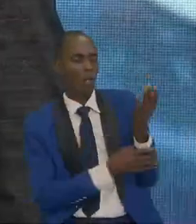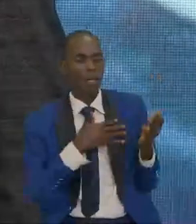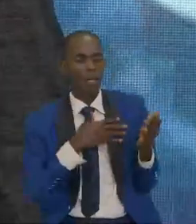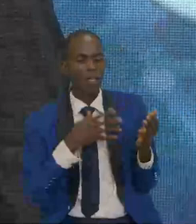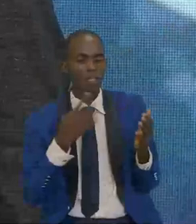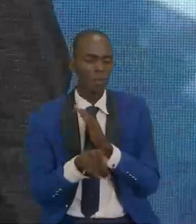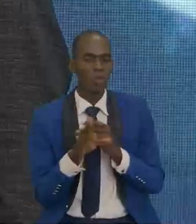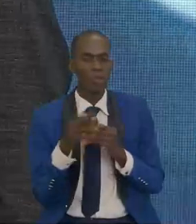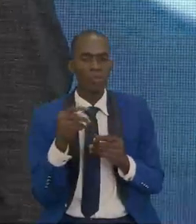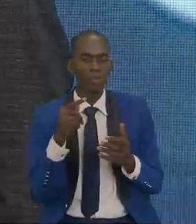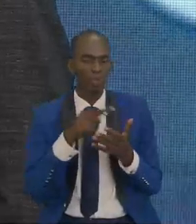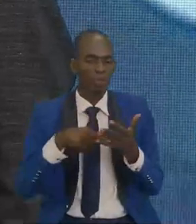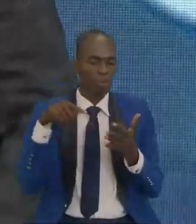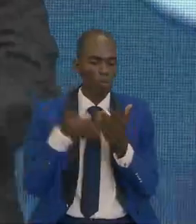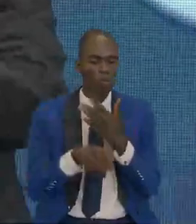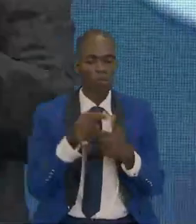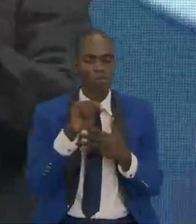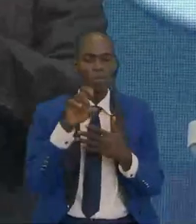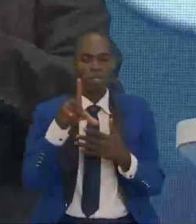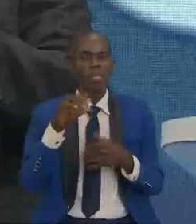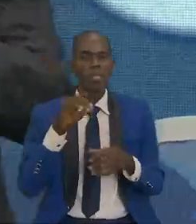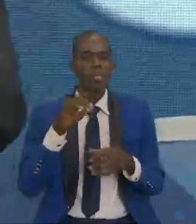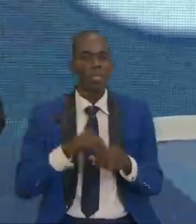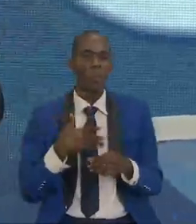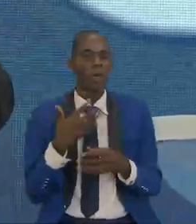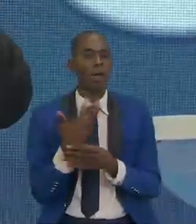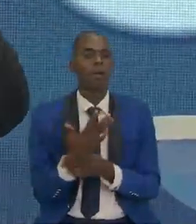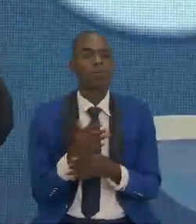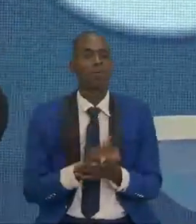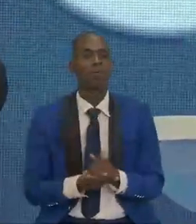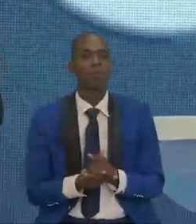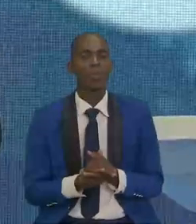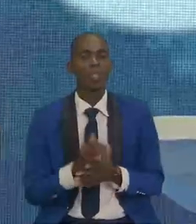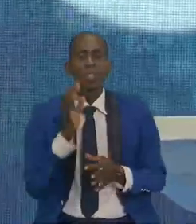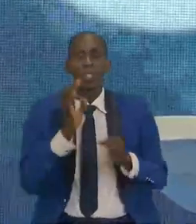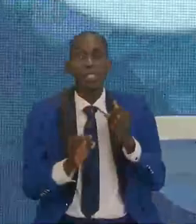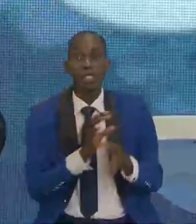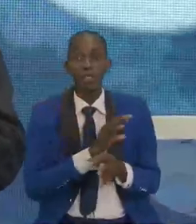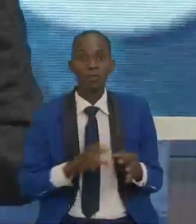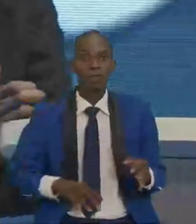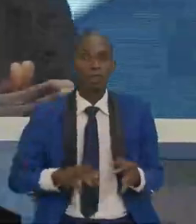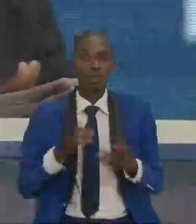regarde la marque du clou dans ma main, l'empreinte du clou. Si Christ vient à